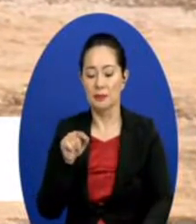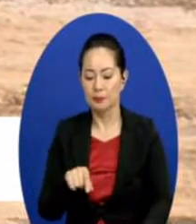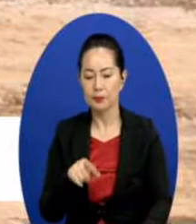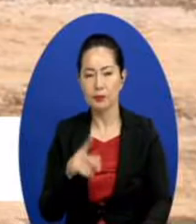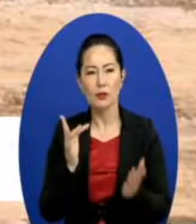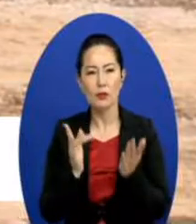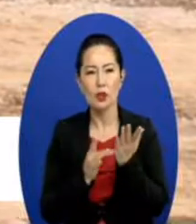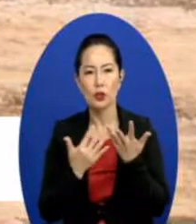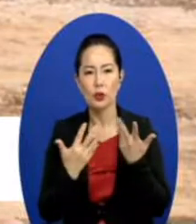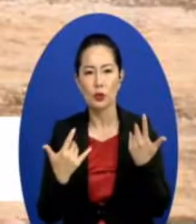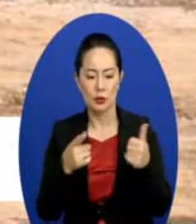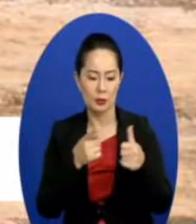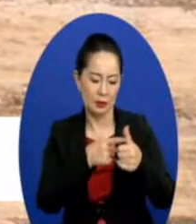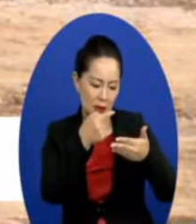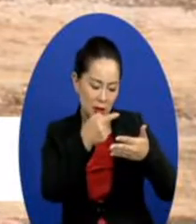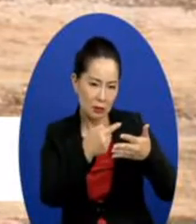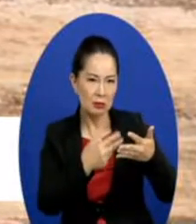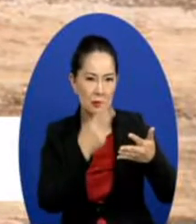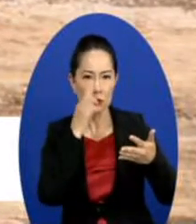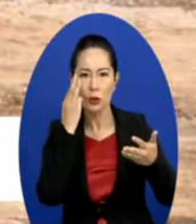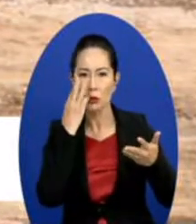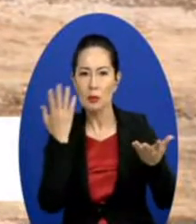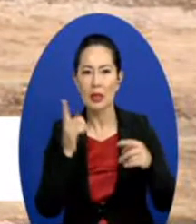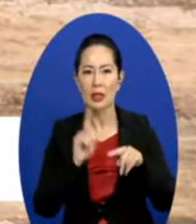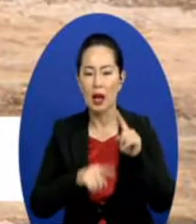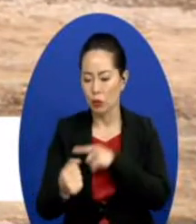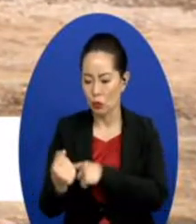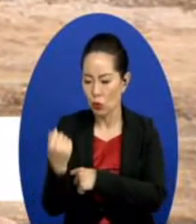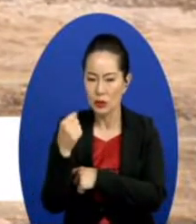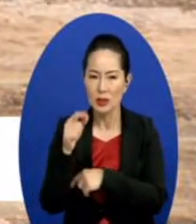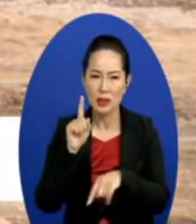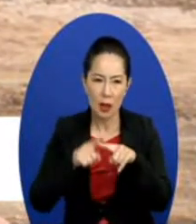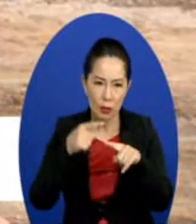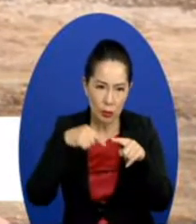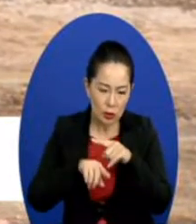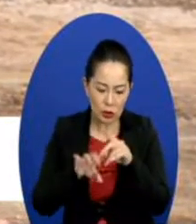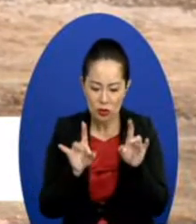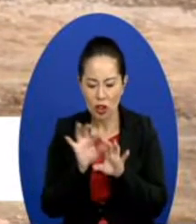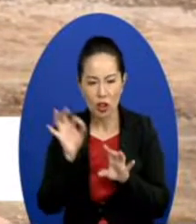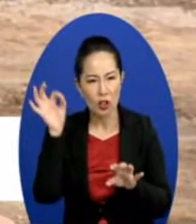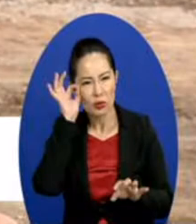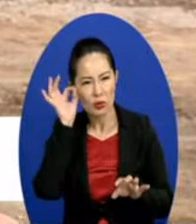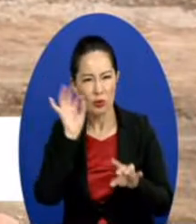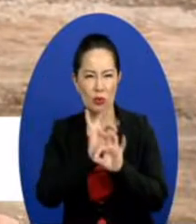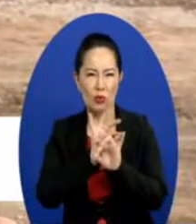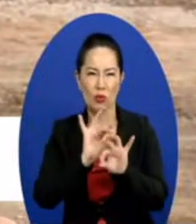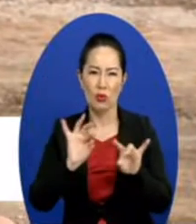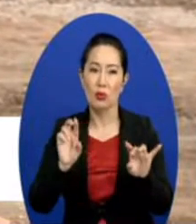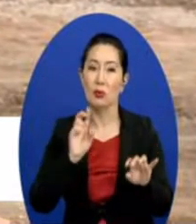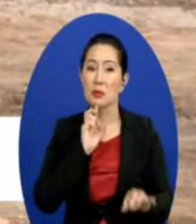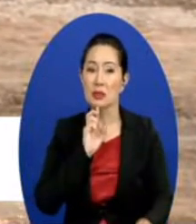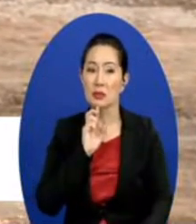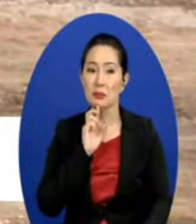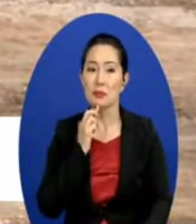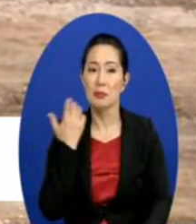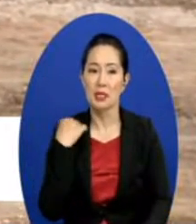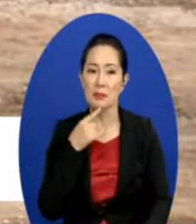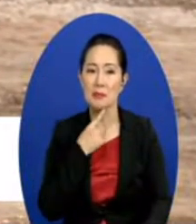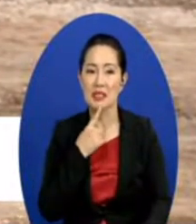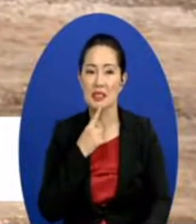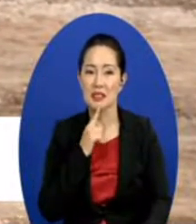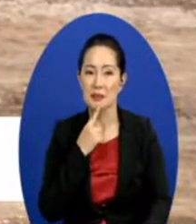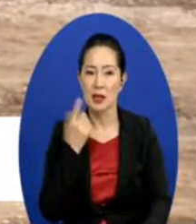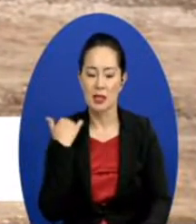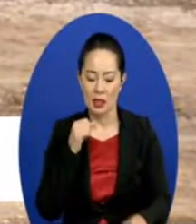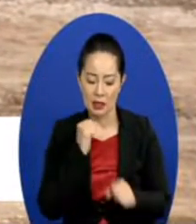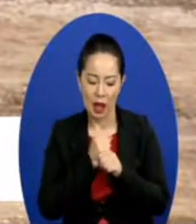мөн одоо тоног төхөөрөмжийн хаяг адрас адресууд нь байхгүй ямар хүчин чадалтай ямар тоног төхөөрөмж нь мэдэгдэхгүй зэрэг эмхтэй бэрхшээлүүд байсан. Тэгээ залуучууд маань бол